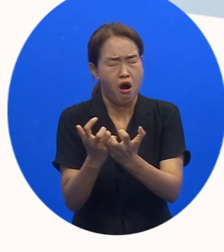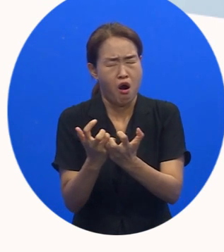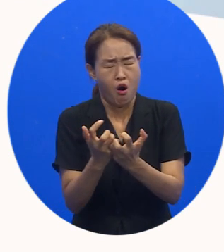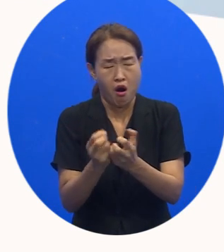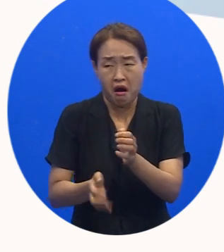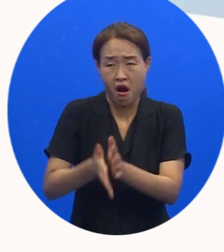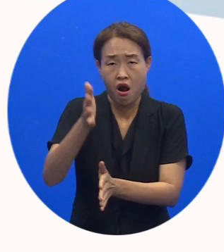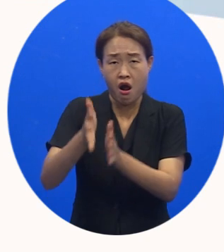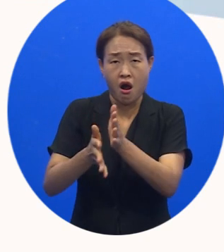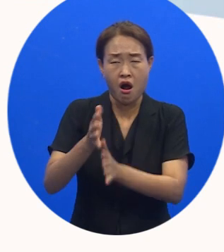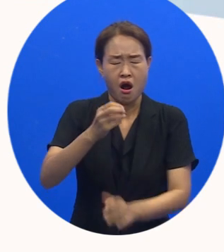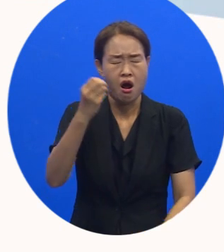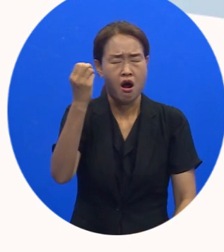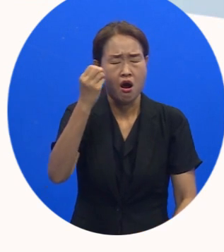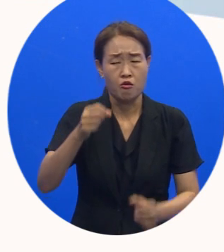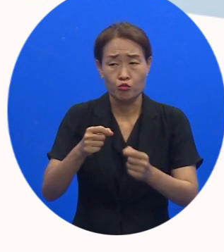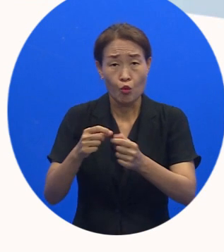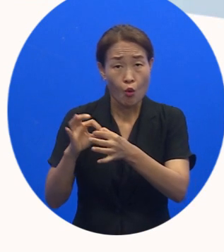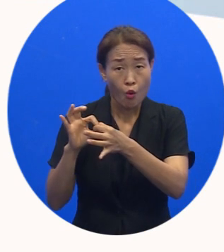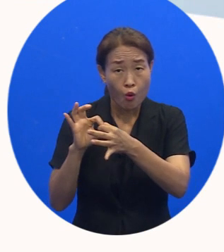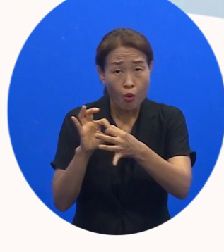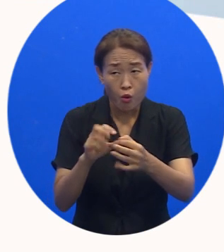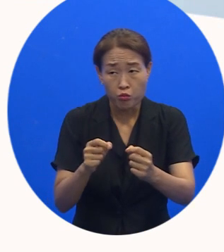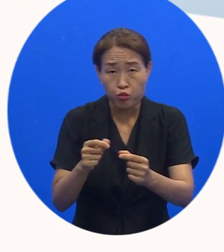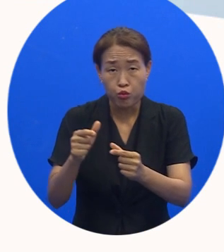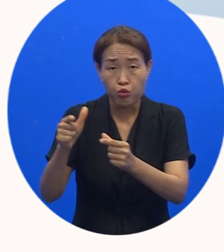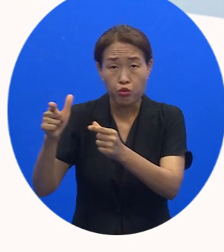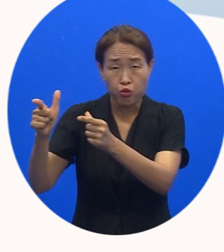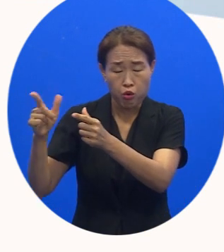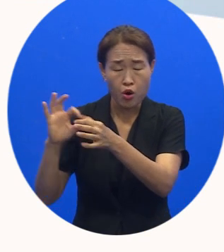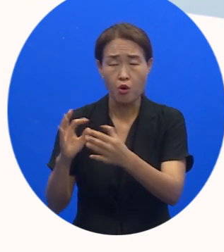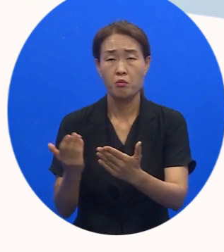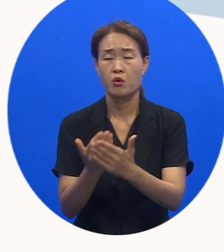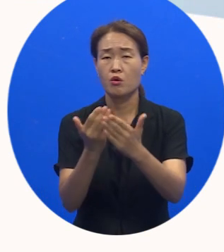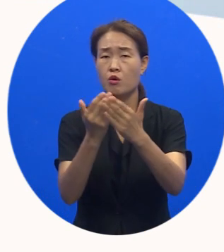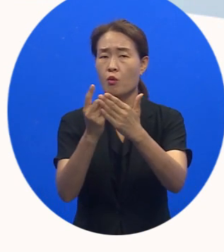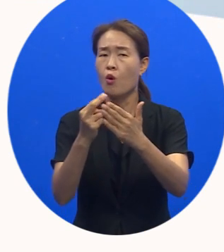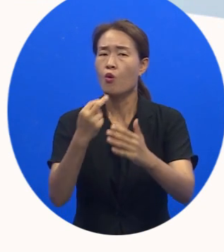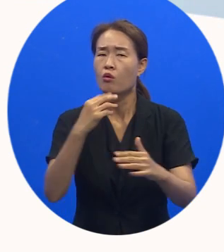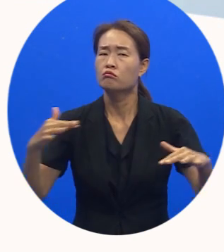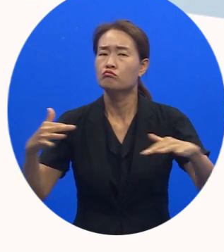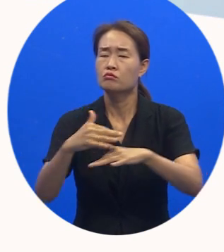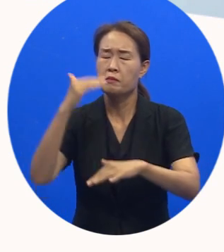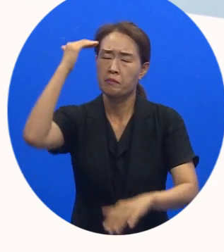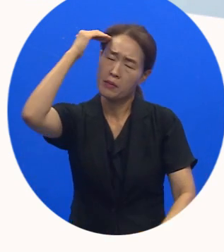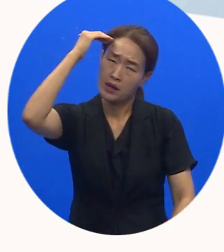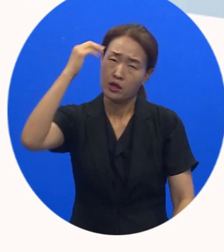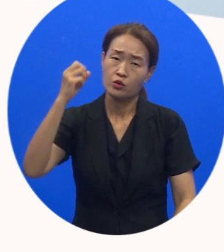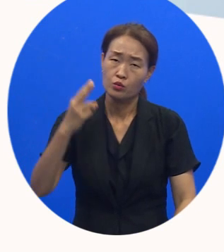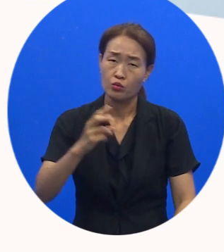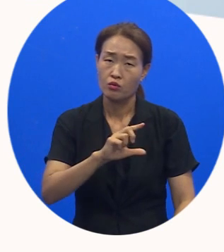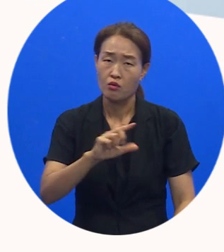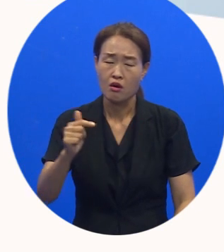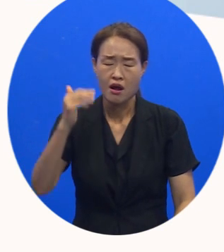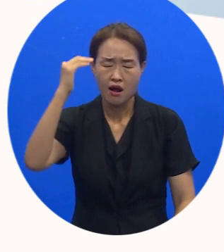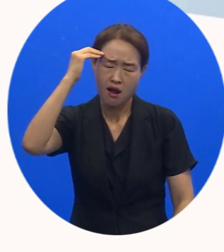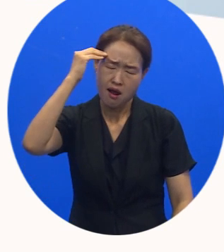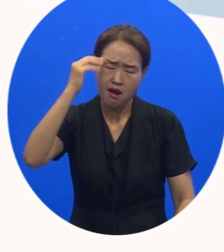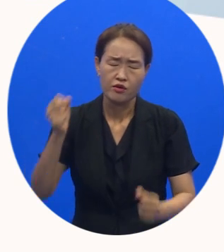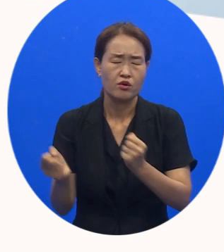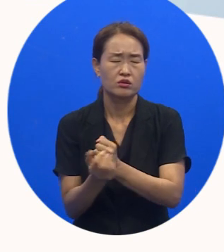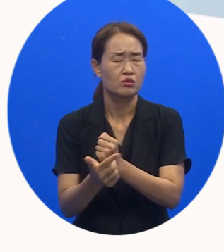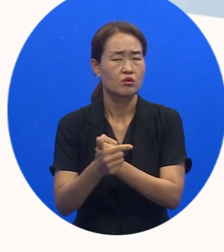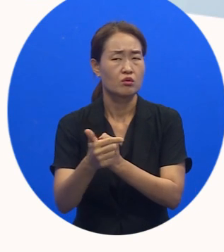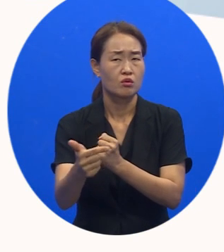집중과 고층 건물 증가 등 지속적인 도시 발달은 공기의 흐름을 왜곡하고 태양 복사의 흡수와 반사에